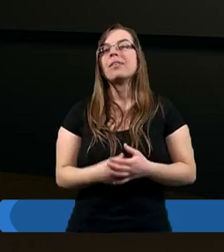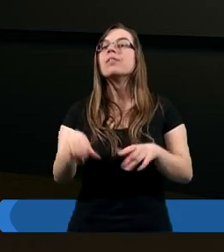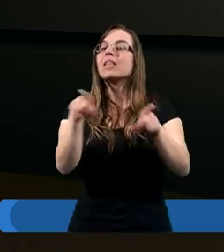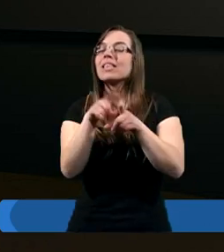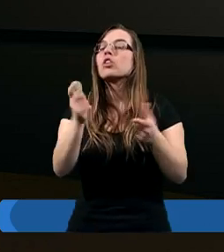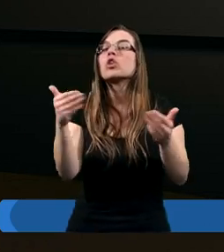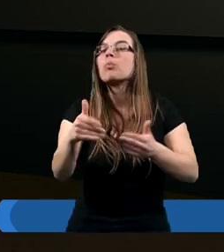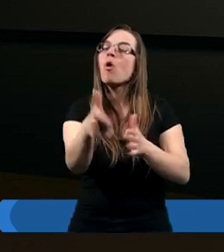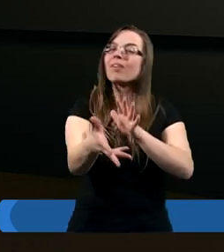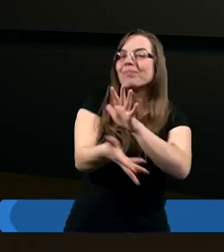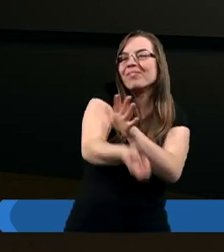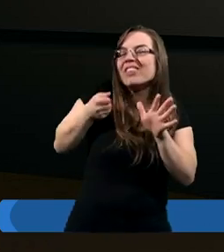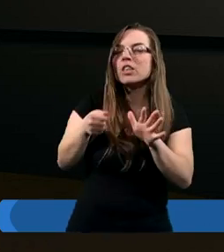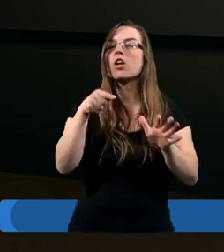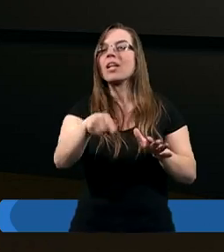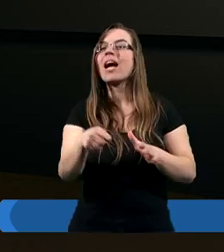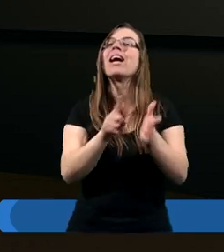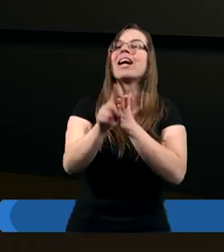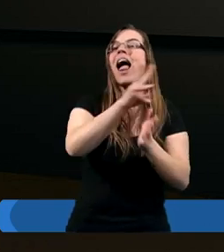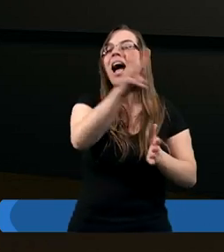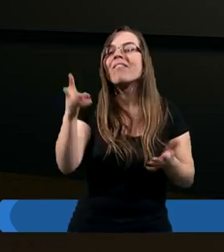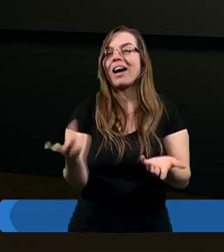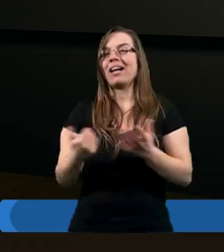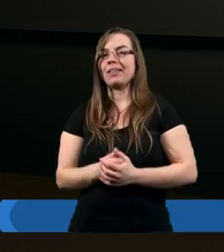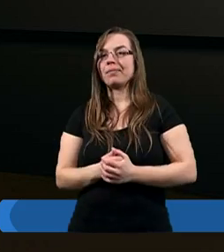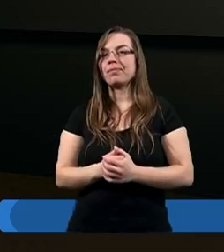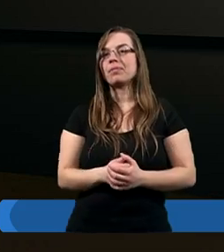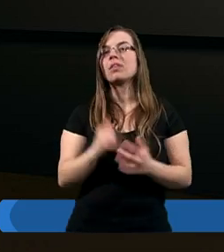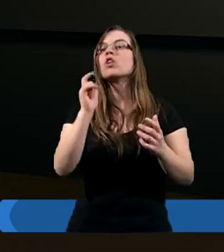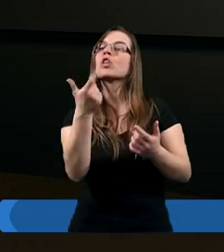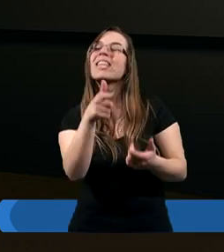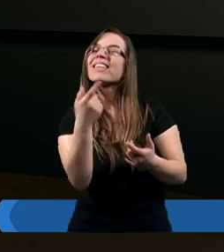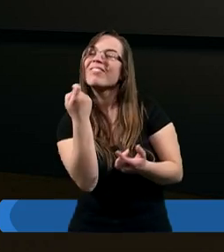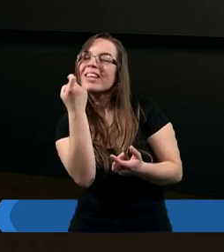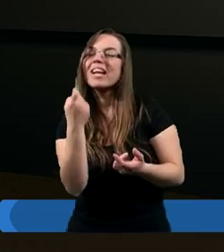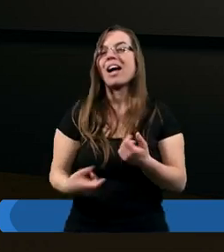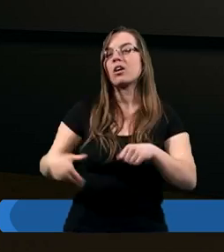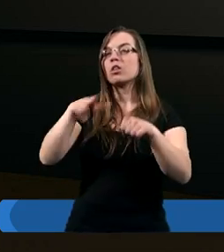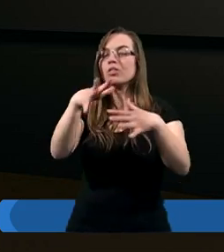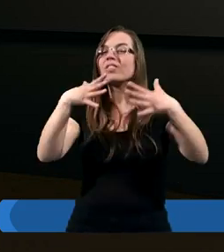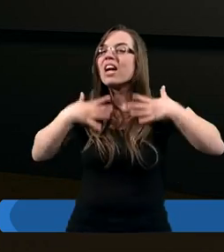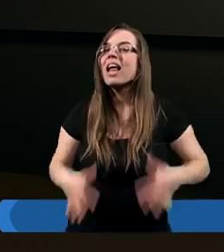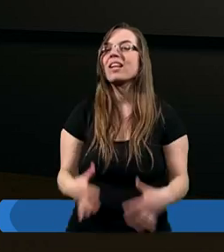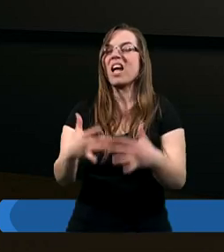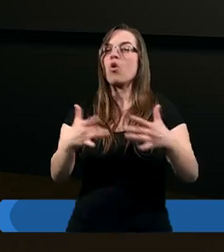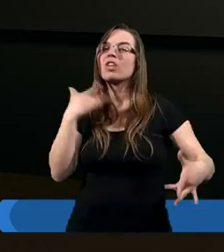Coś może z tego wyniknąć również dla was i to w chwilach cielesnego cierpienia. Bo słowa,